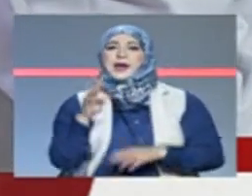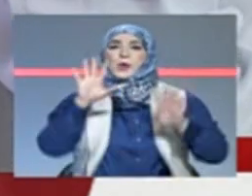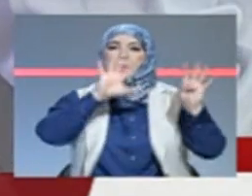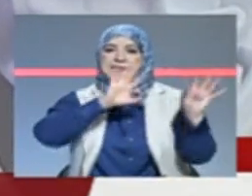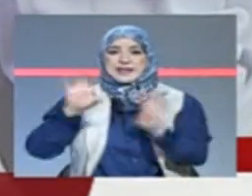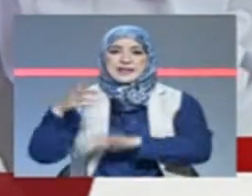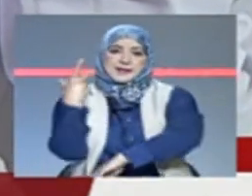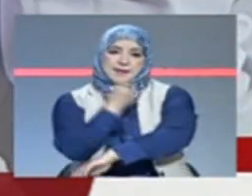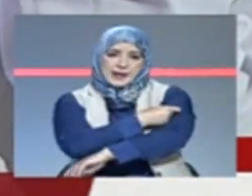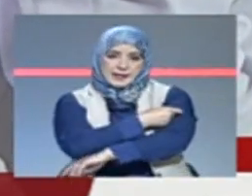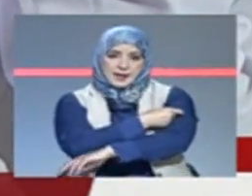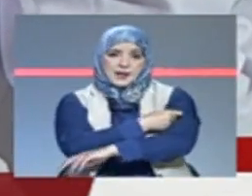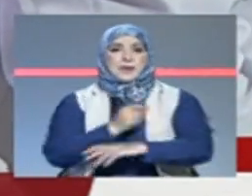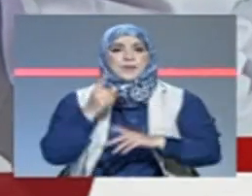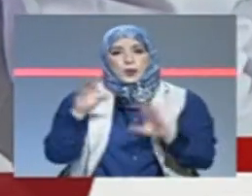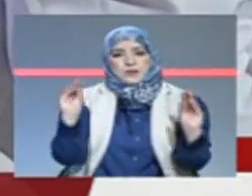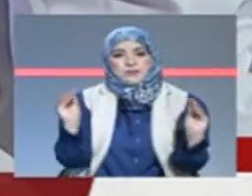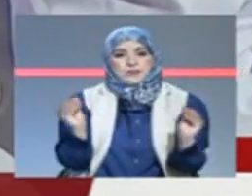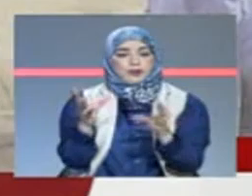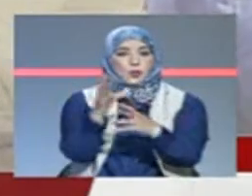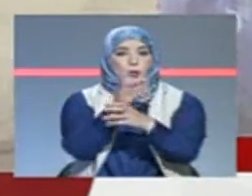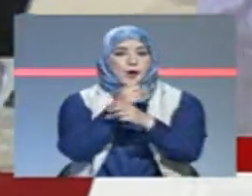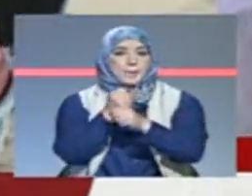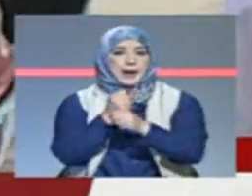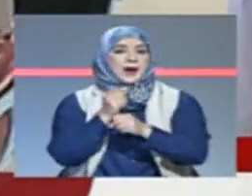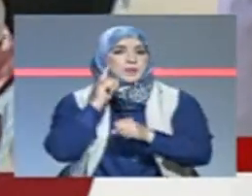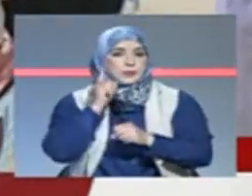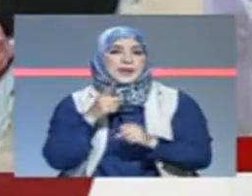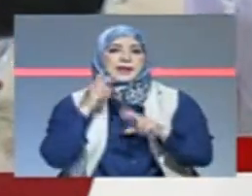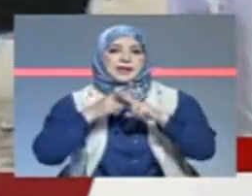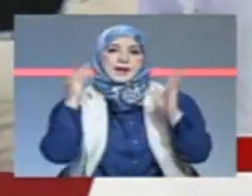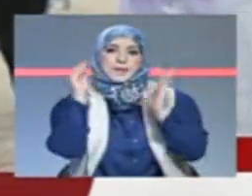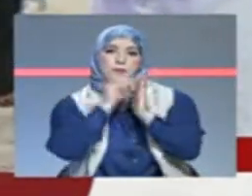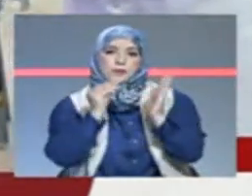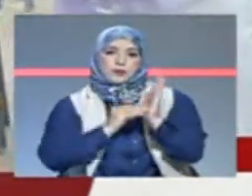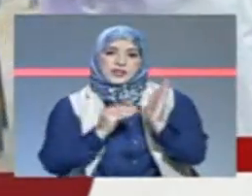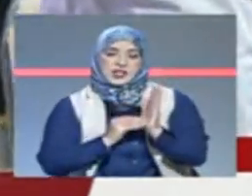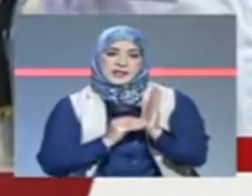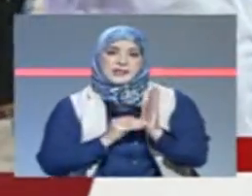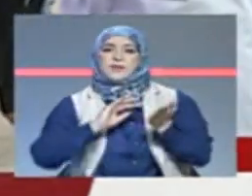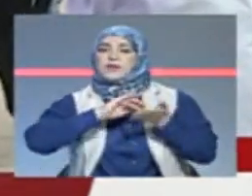444,490 تلقيحا، وبلغ العدد الإجمالي للمسجلين في المنظومة